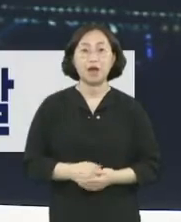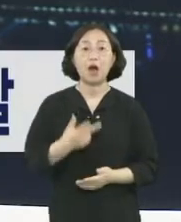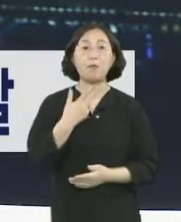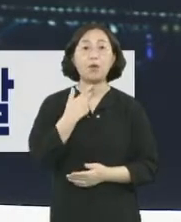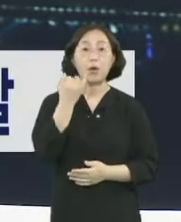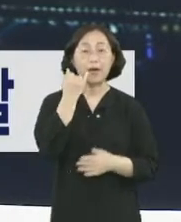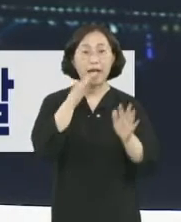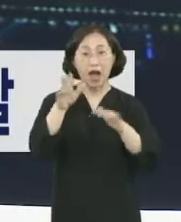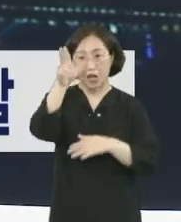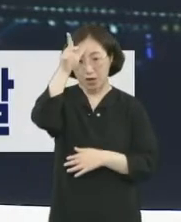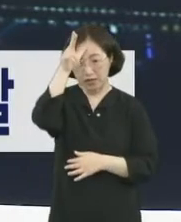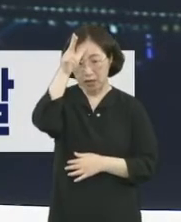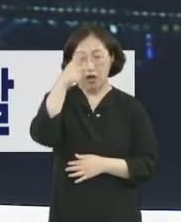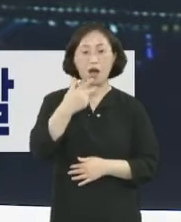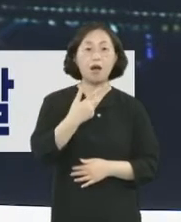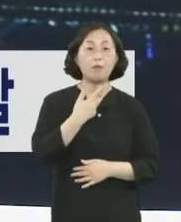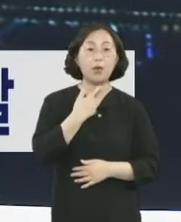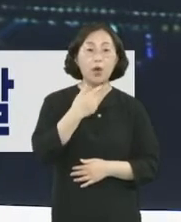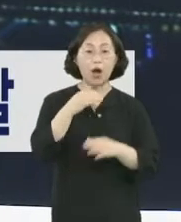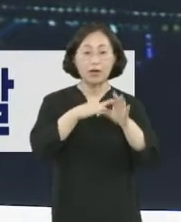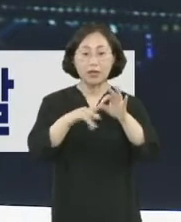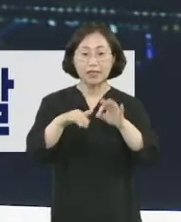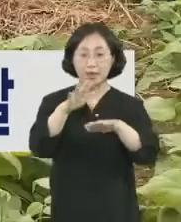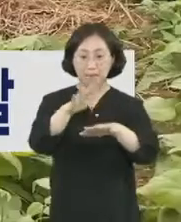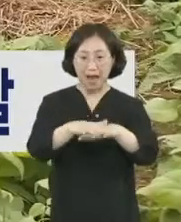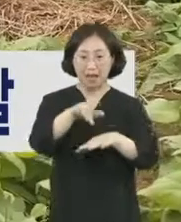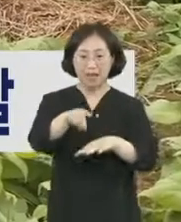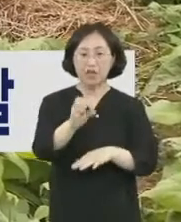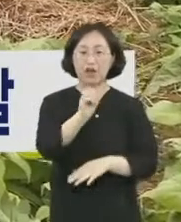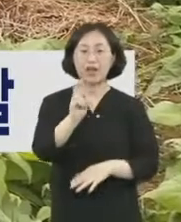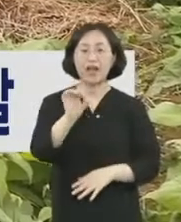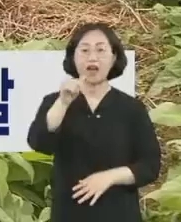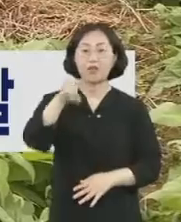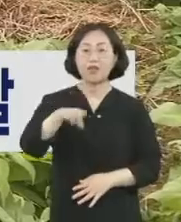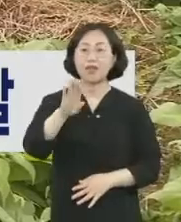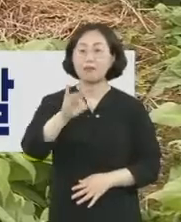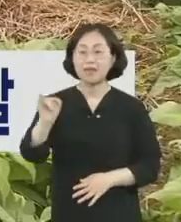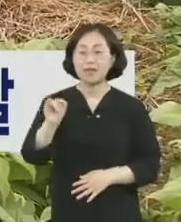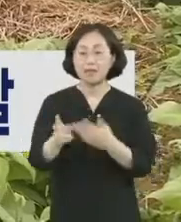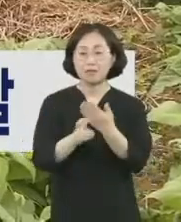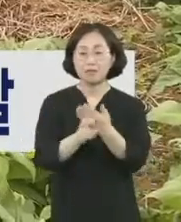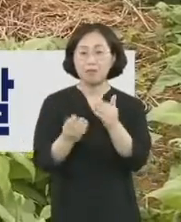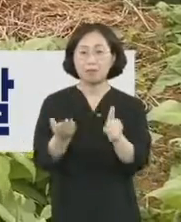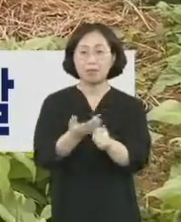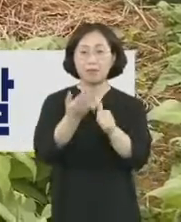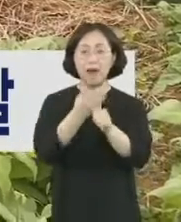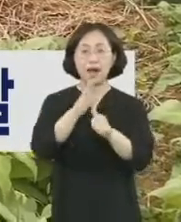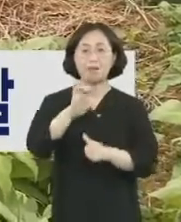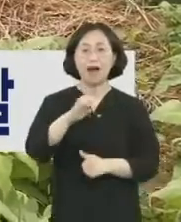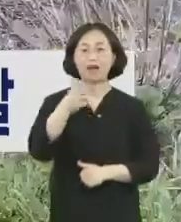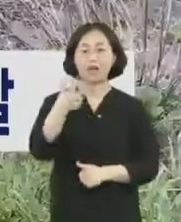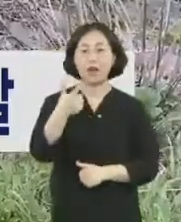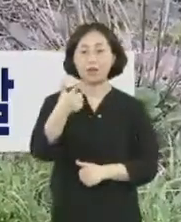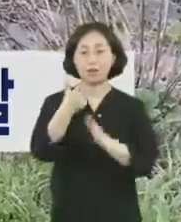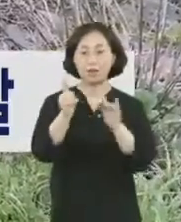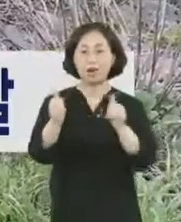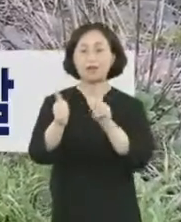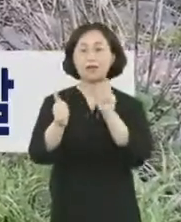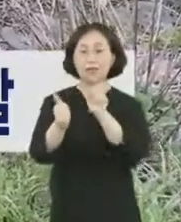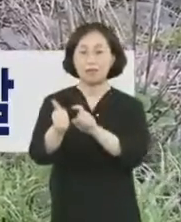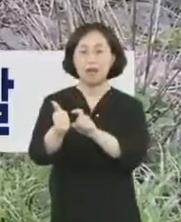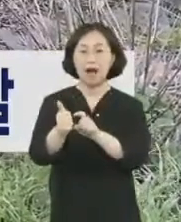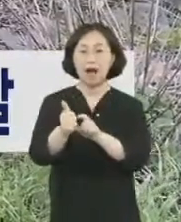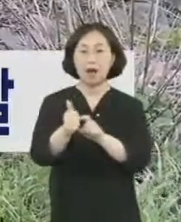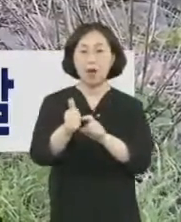보령 해양경찰 3는 보령 과 서천 지역 텃밭 등에서 양기 비를 불법 제외한 46명을 적발하고 양기